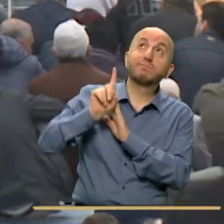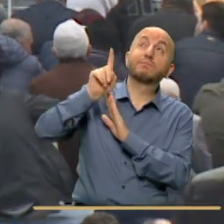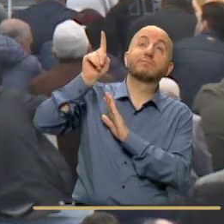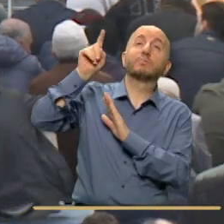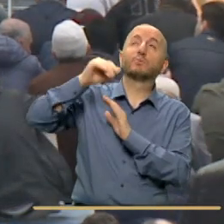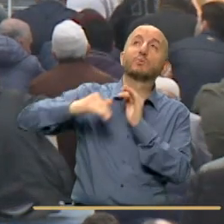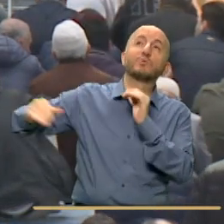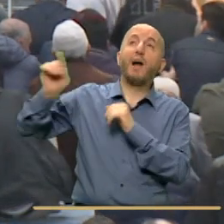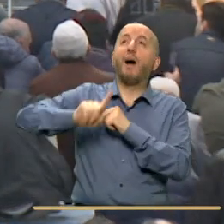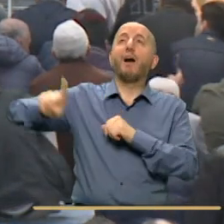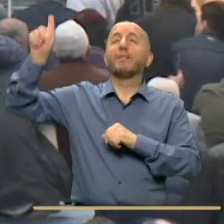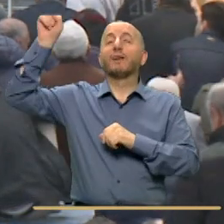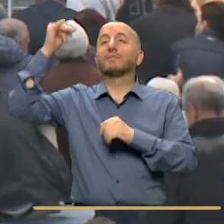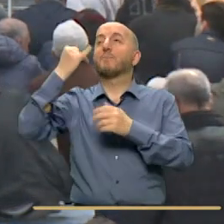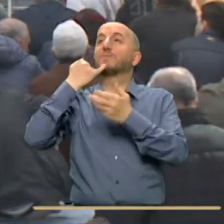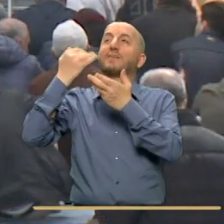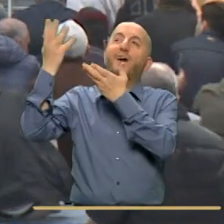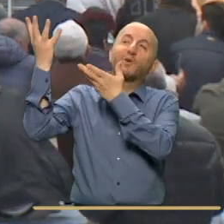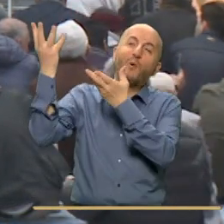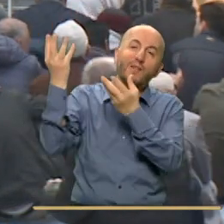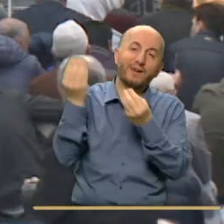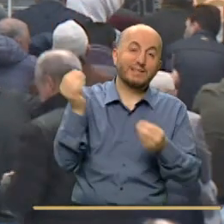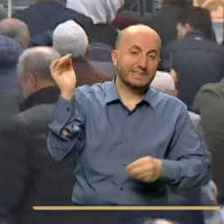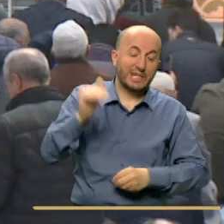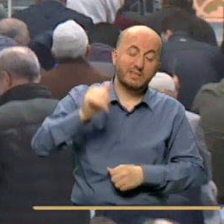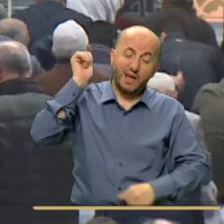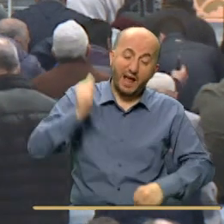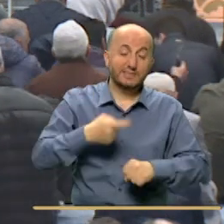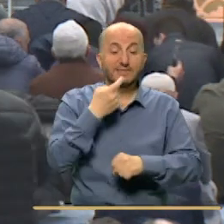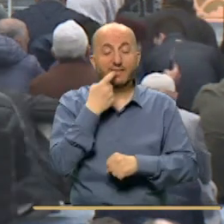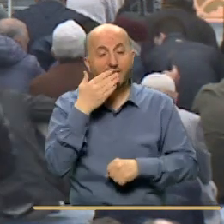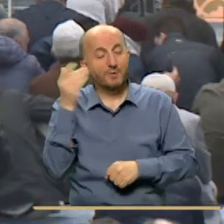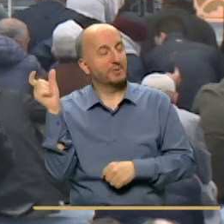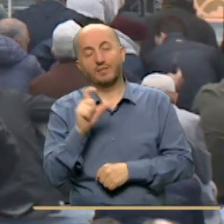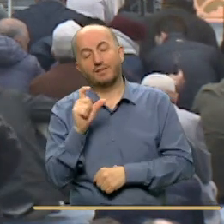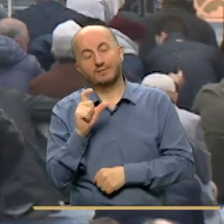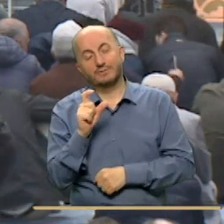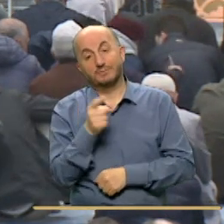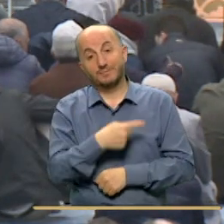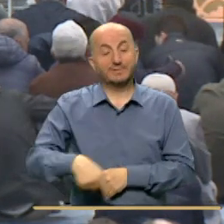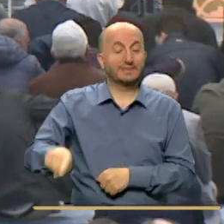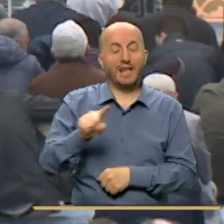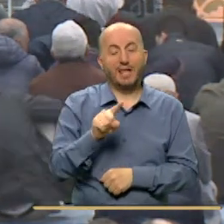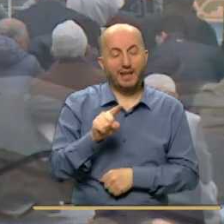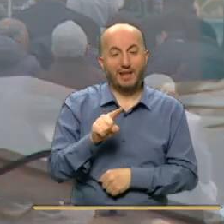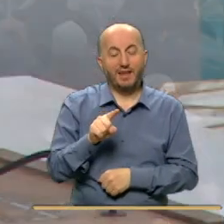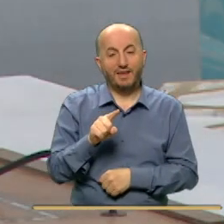Rabbimizden ilahi bir misafir olarak gelir her sene Ramazan bize. Bize aslında